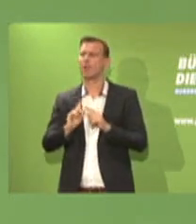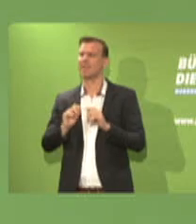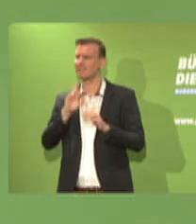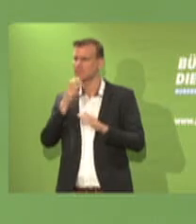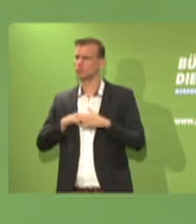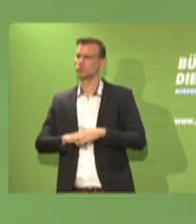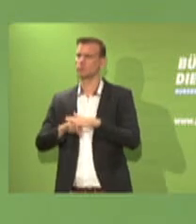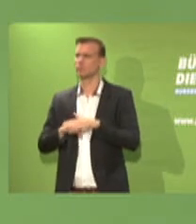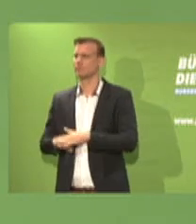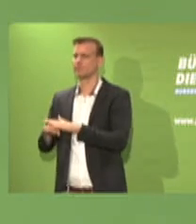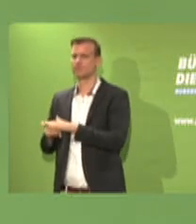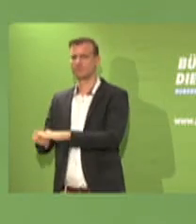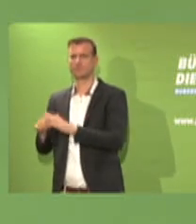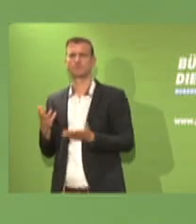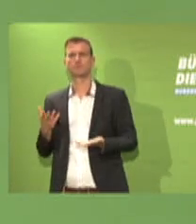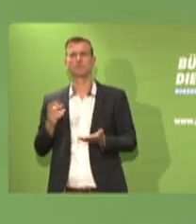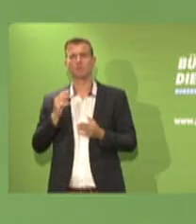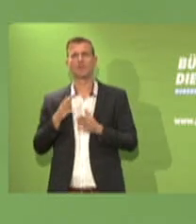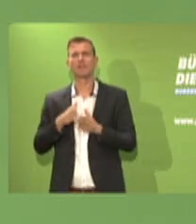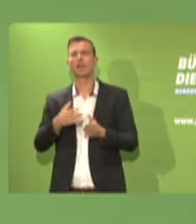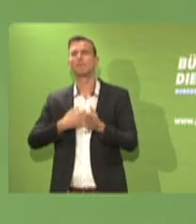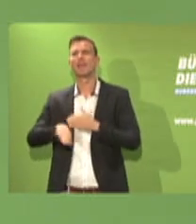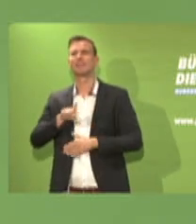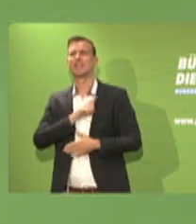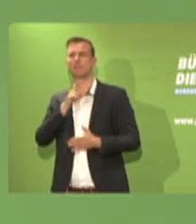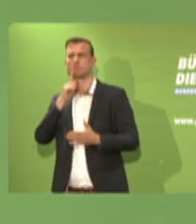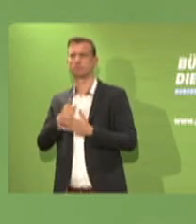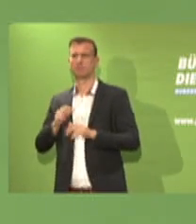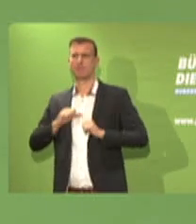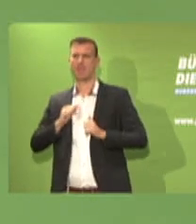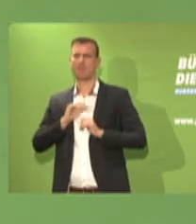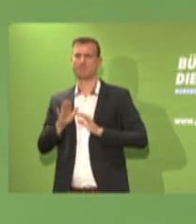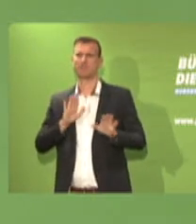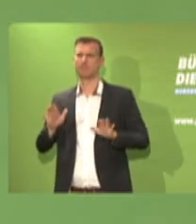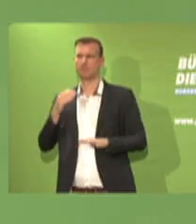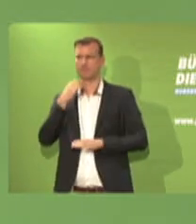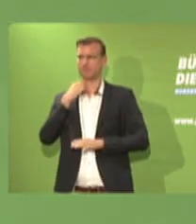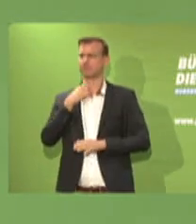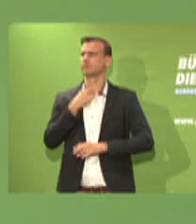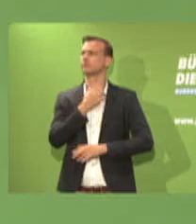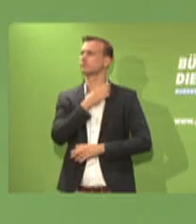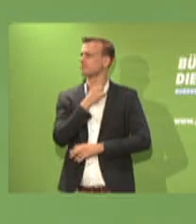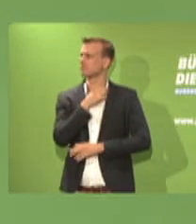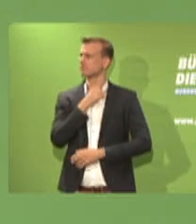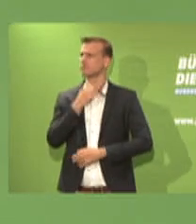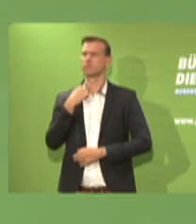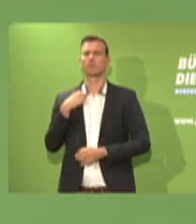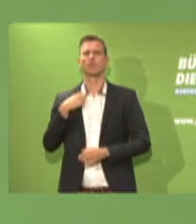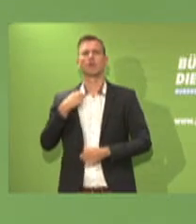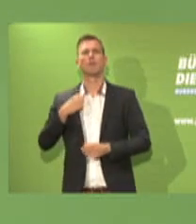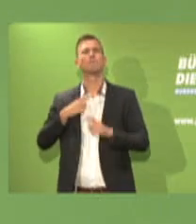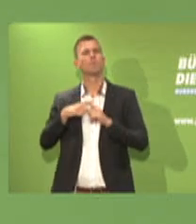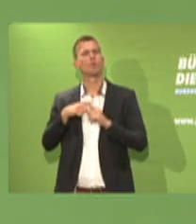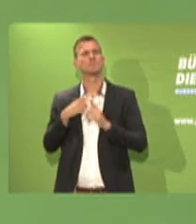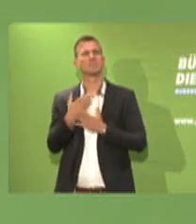also auch einen Weg in mehr selbstbestimmtes Leben zu führen. Positive Beispiele und